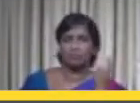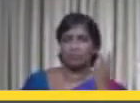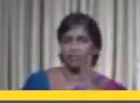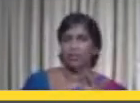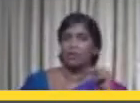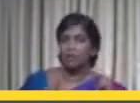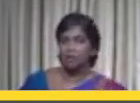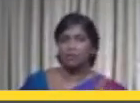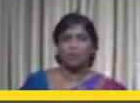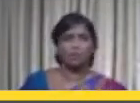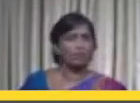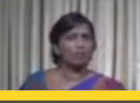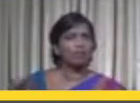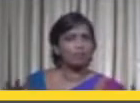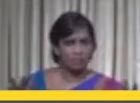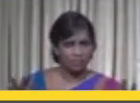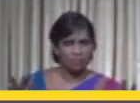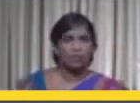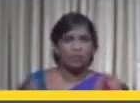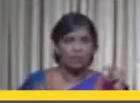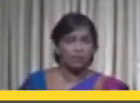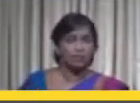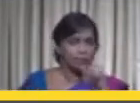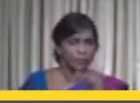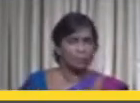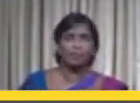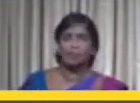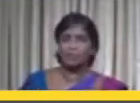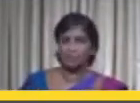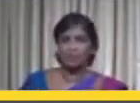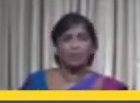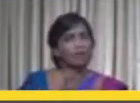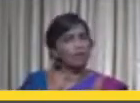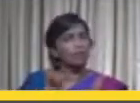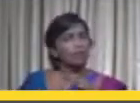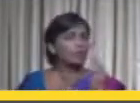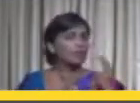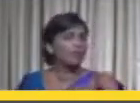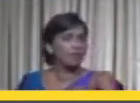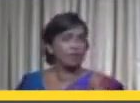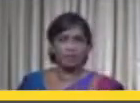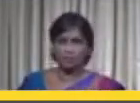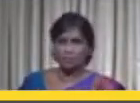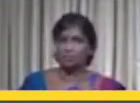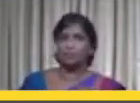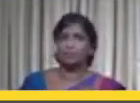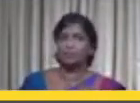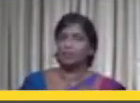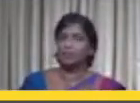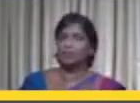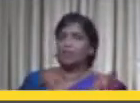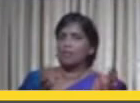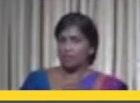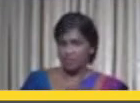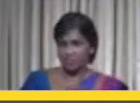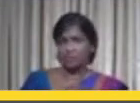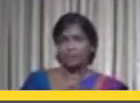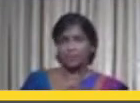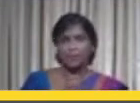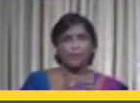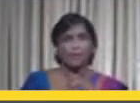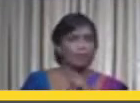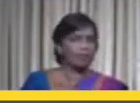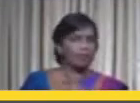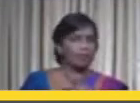अद सिधुन अद अत्वसम तीन एमती ऊर वकी अति खंडाएम पाली